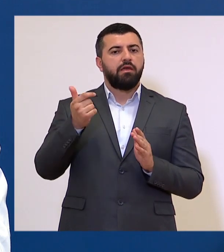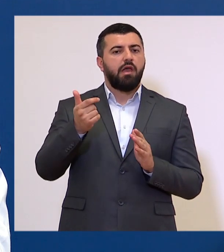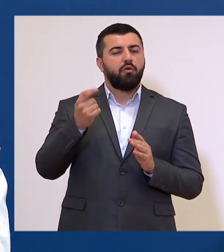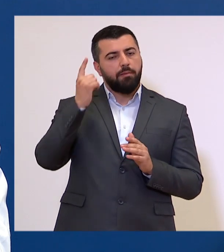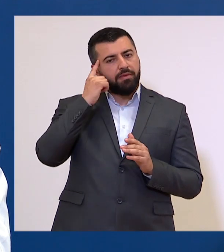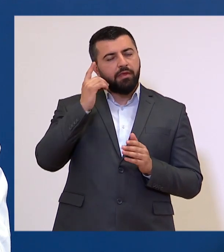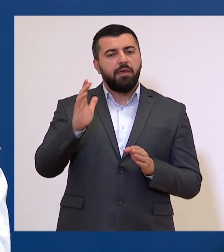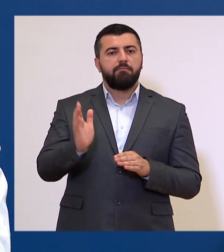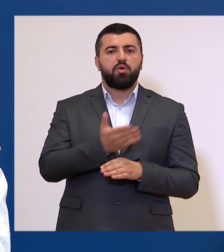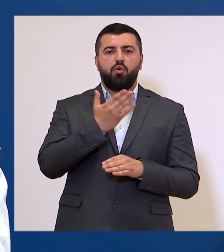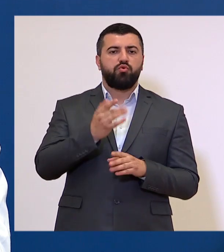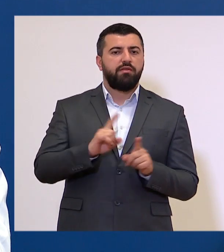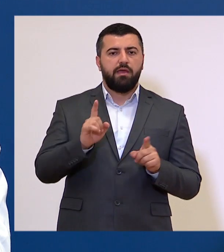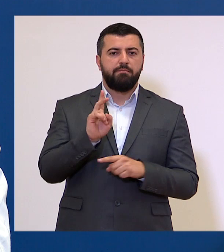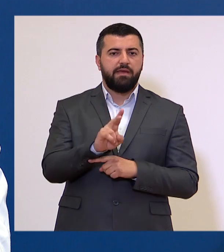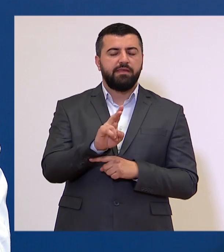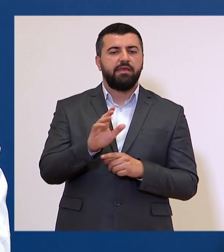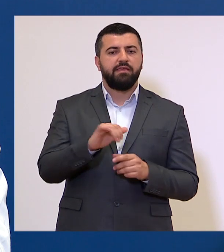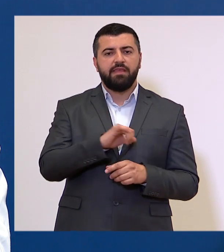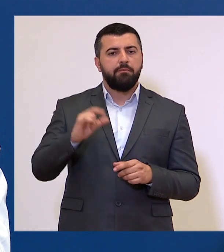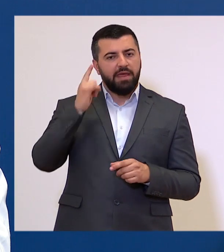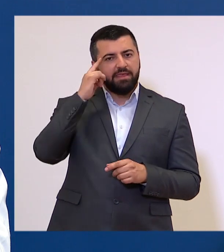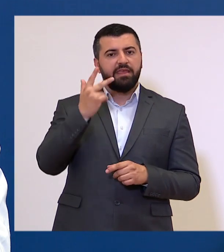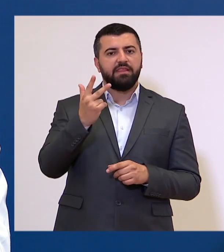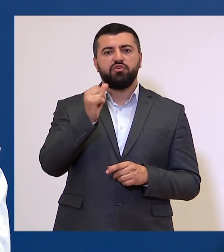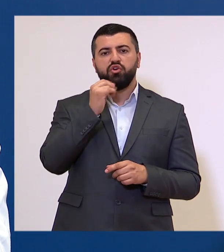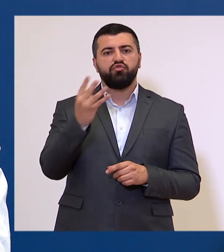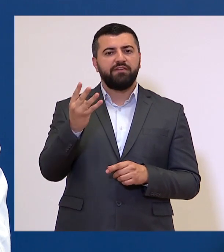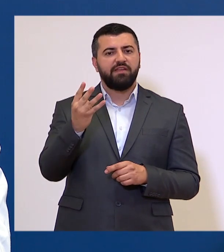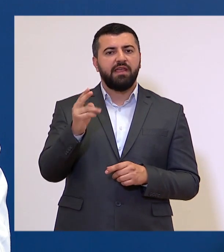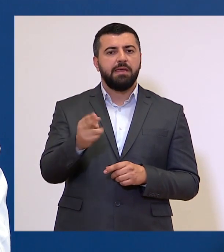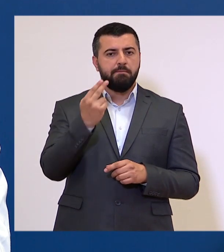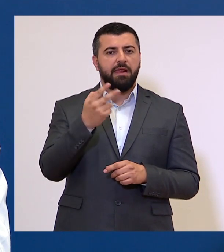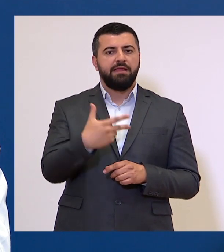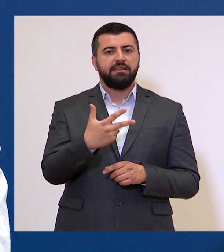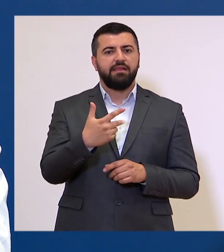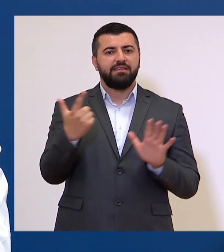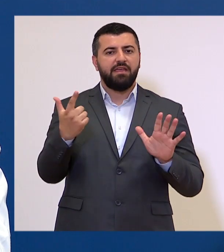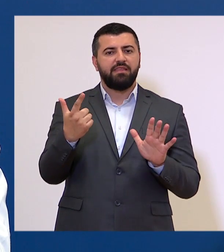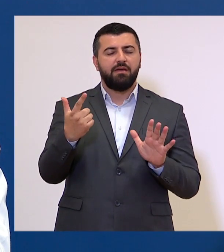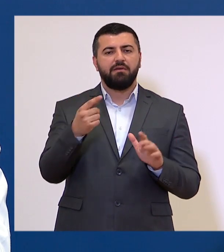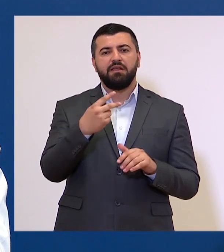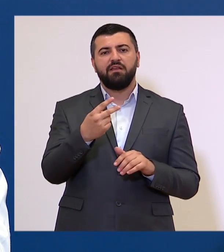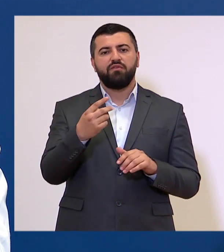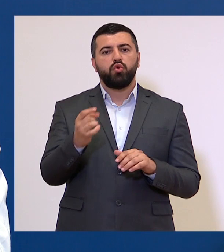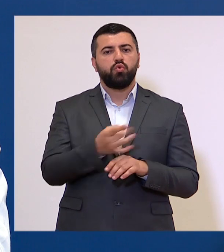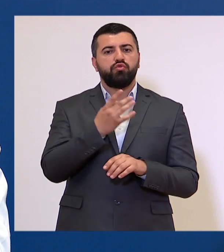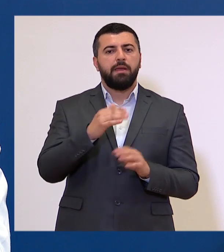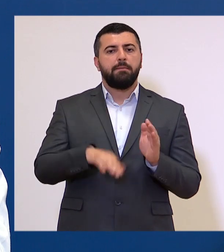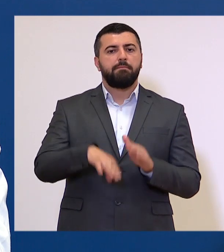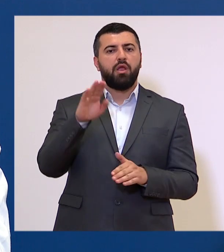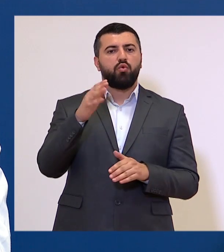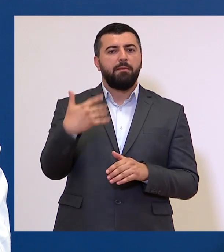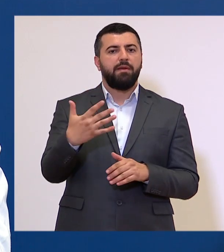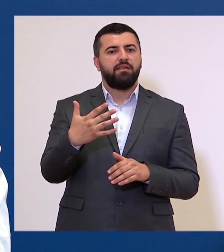zavara, jer samo da se sjetimo da smo 3. i 4. imali 37 i još 20 i nešto slučaja, znači preko